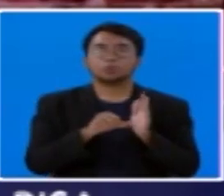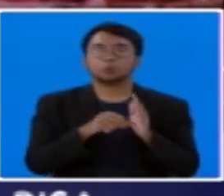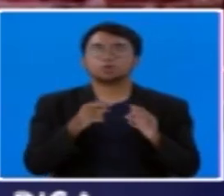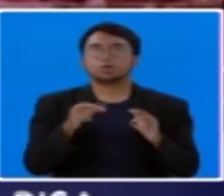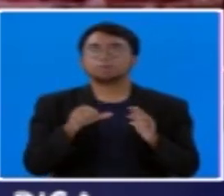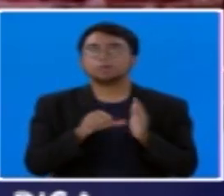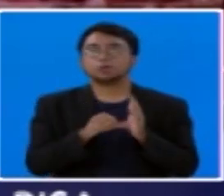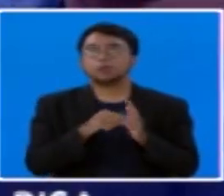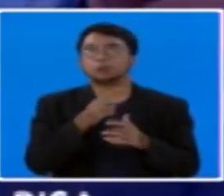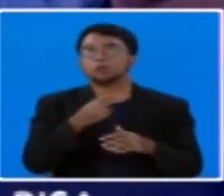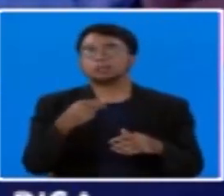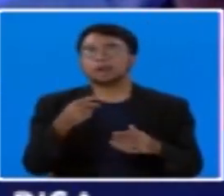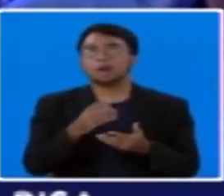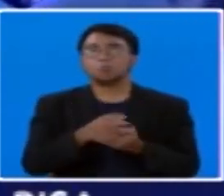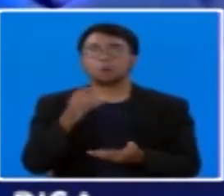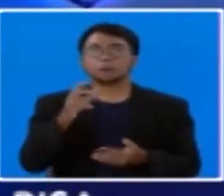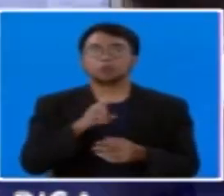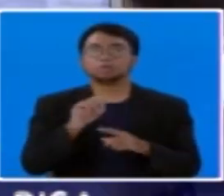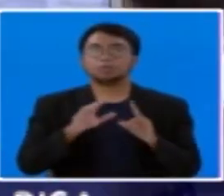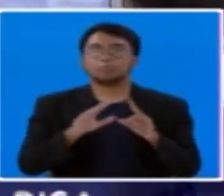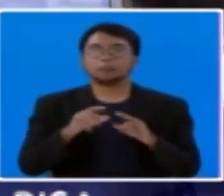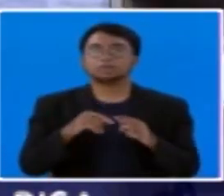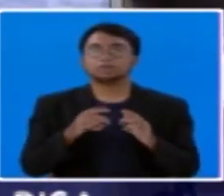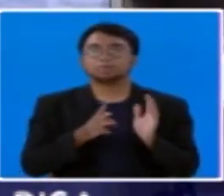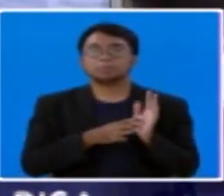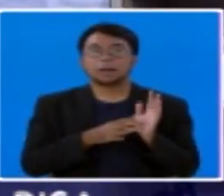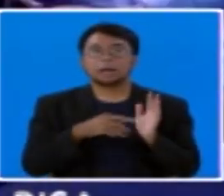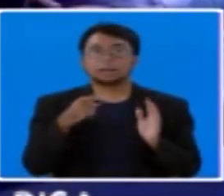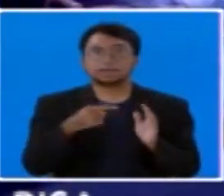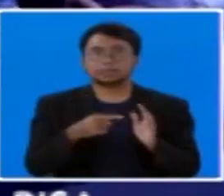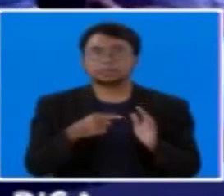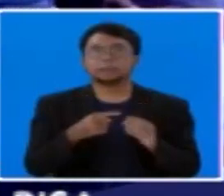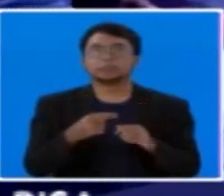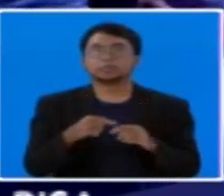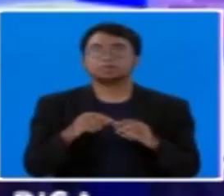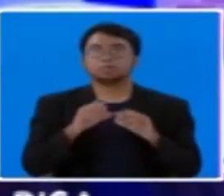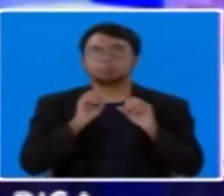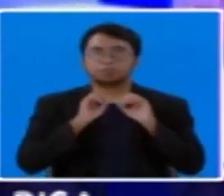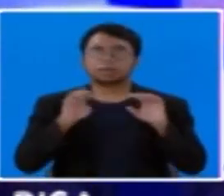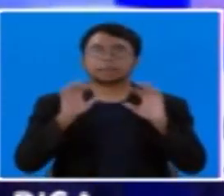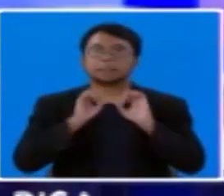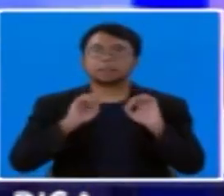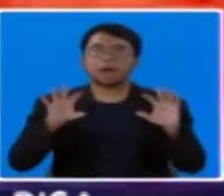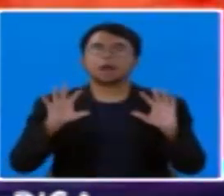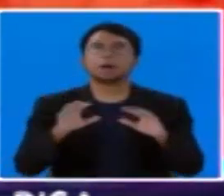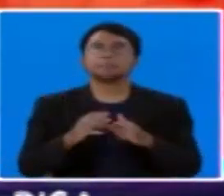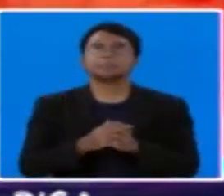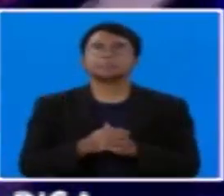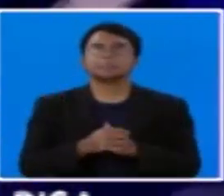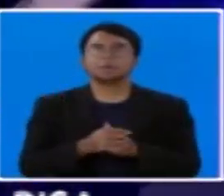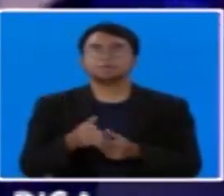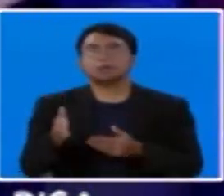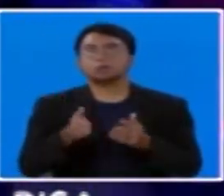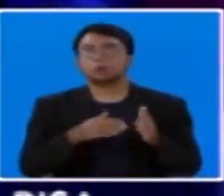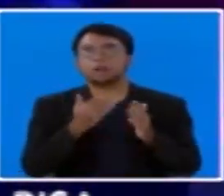Awards 2019. Melanie Ricardo yang juga berprofesi sebagai penyiar ini adalah presenter acara Hotman Paris Show